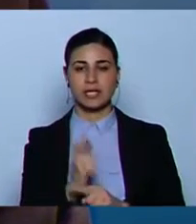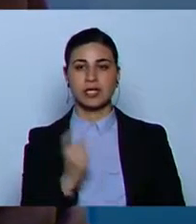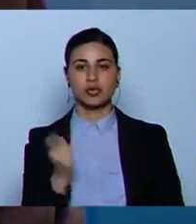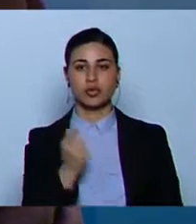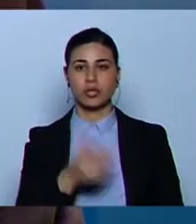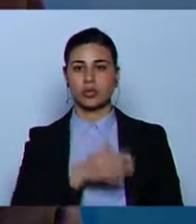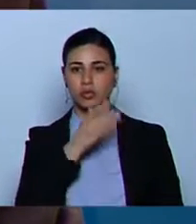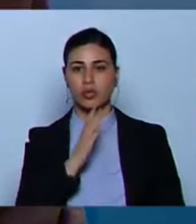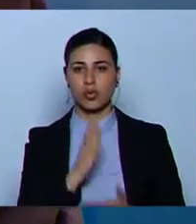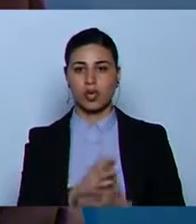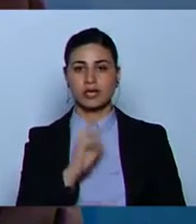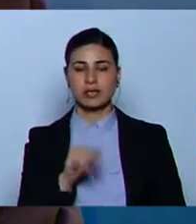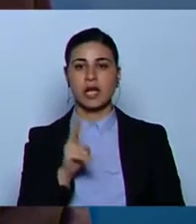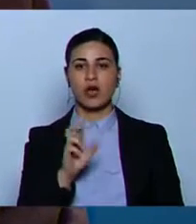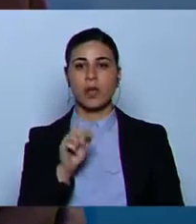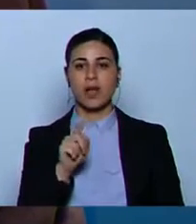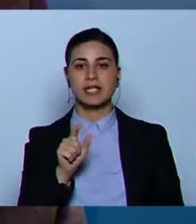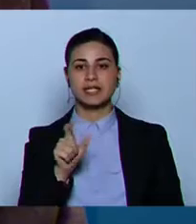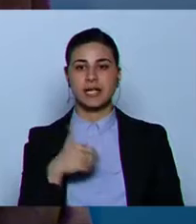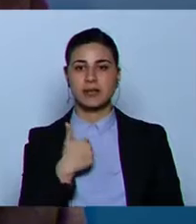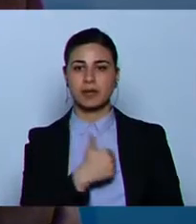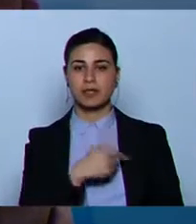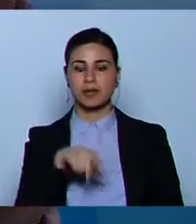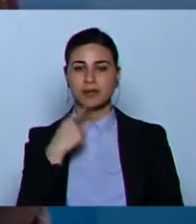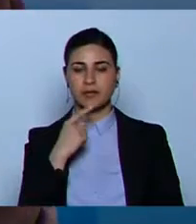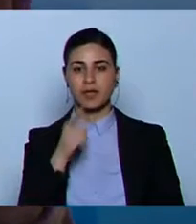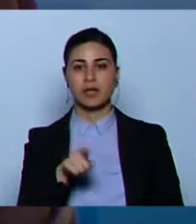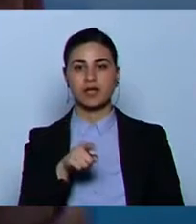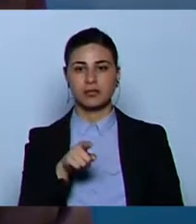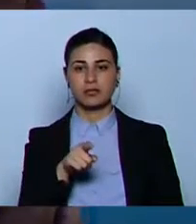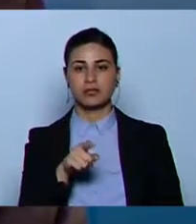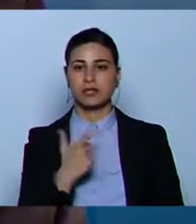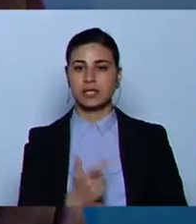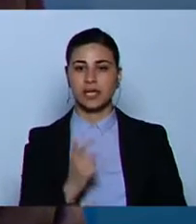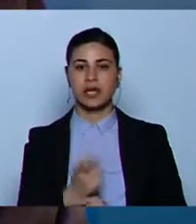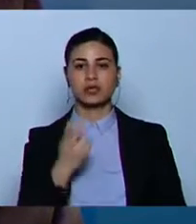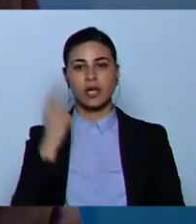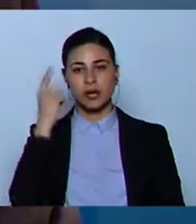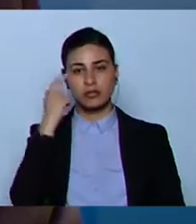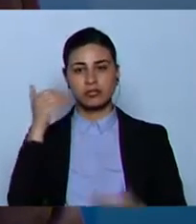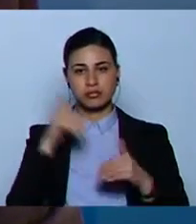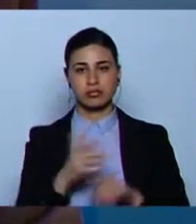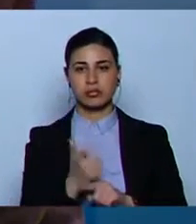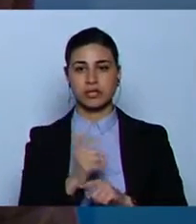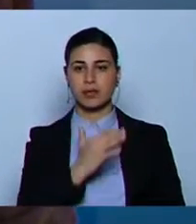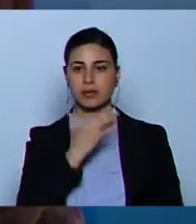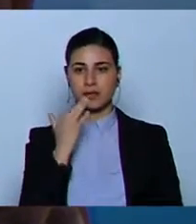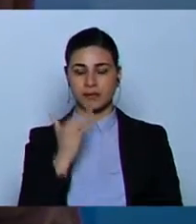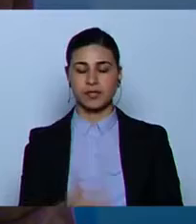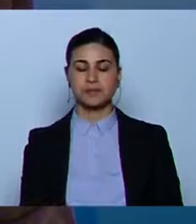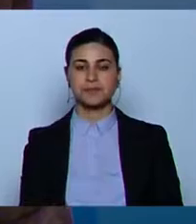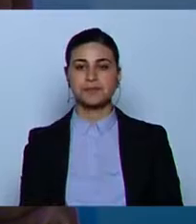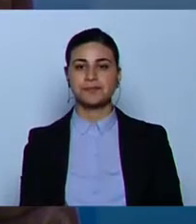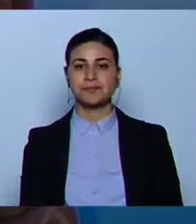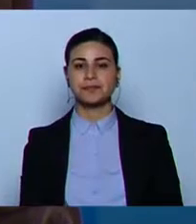ამისთვის და მათ შორის ირაკლი კობახიძის განცხადებამდე და მოვიშველიო, რომელიც ამბობდა, რომ საკმაოდ უნდა ავწონოთ და მივიღოთ გადაწყვეტილება, ეს რეალურად ეს